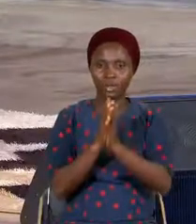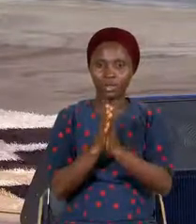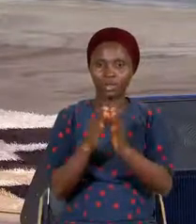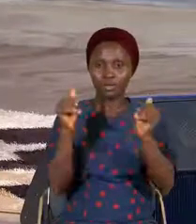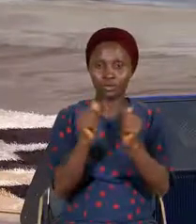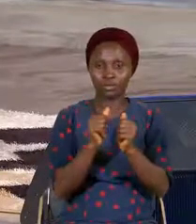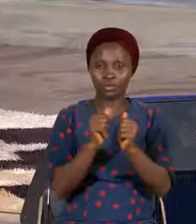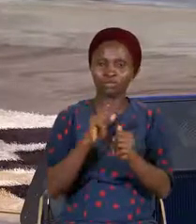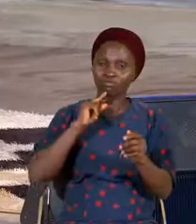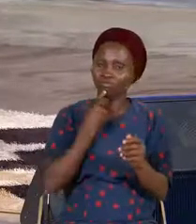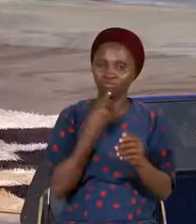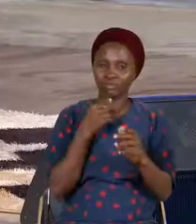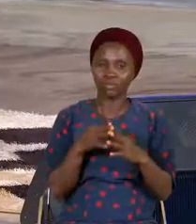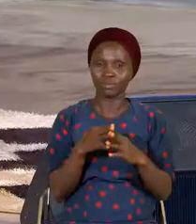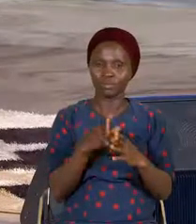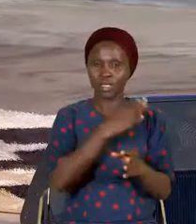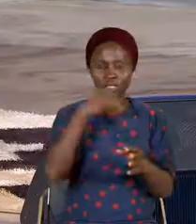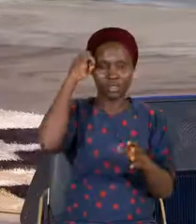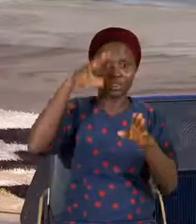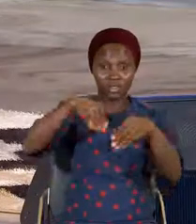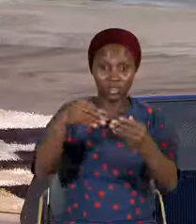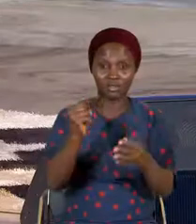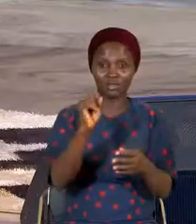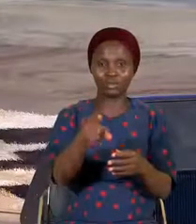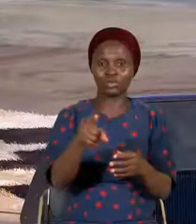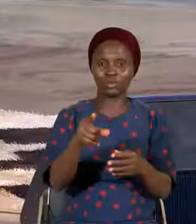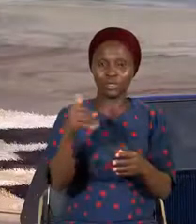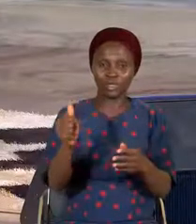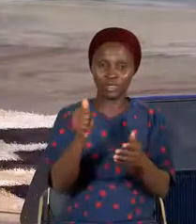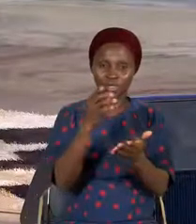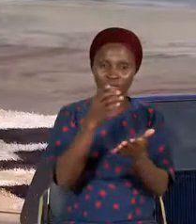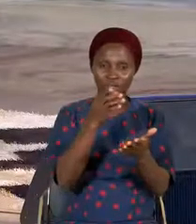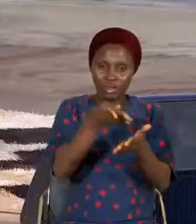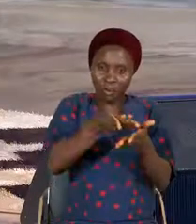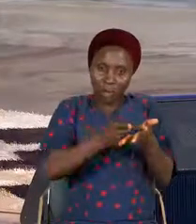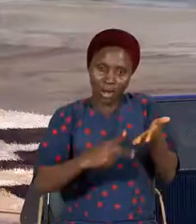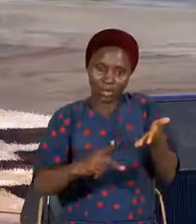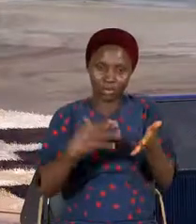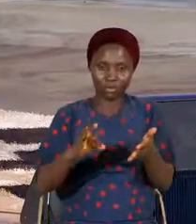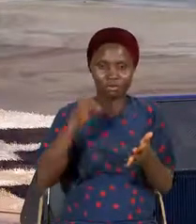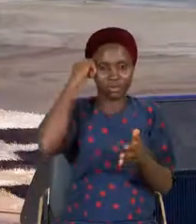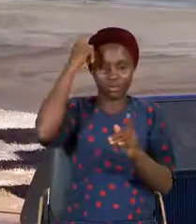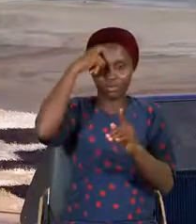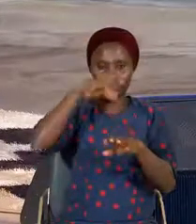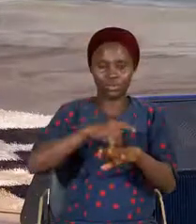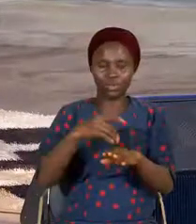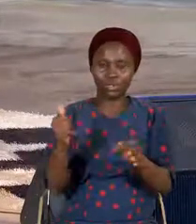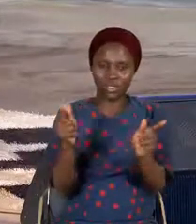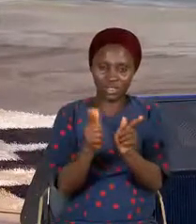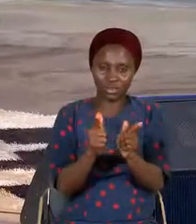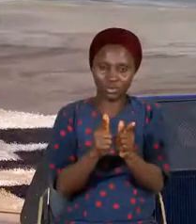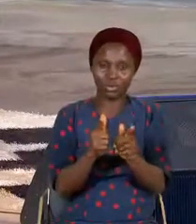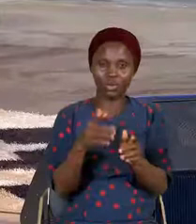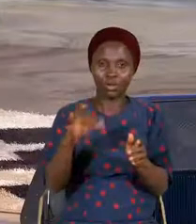vous priez avec importunité. Et il vous donne un fragment de sa sagesse. Il vous donne un